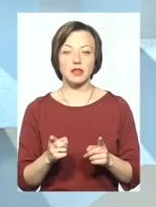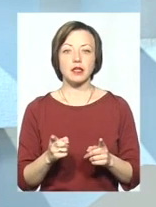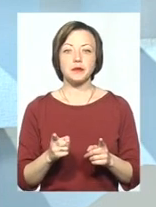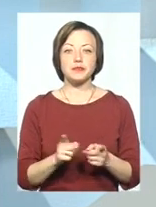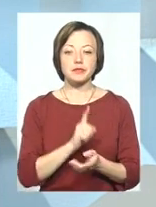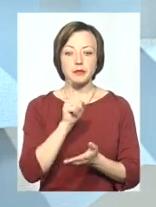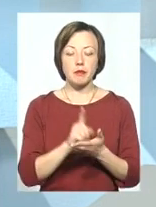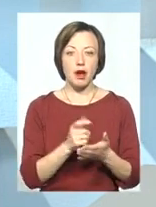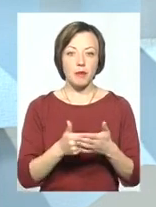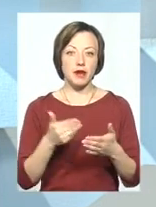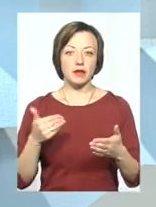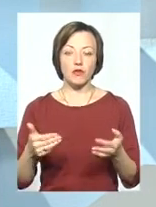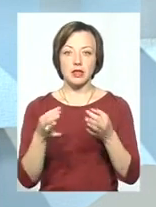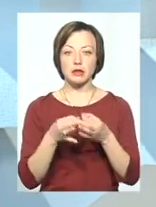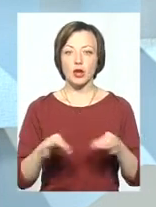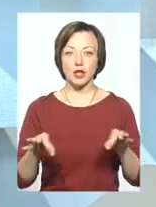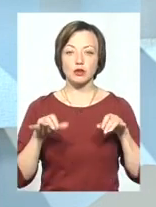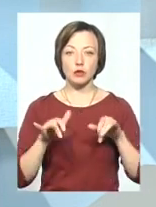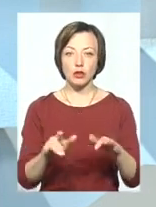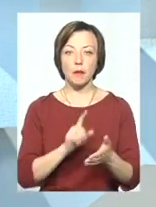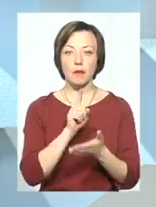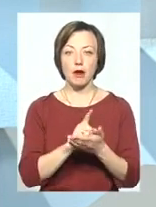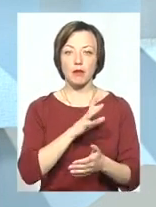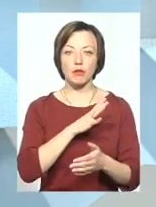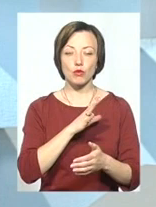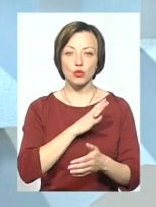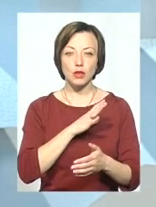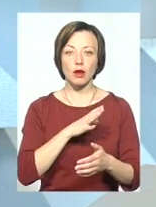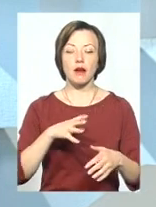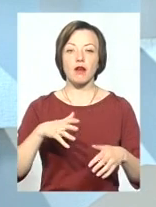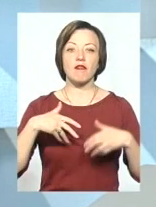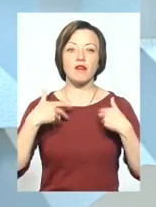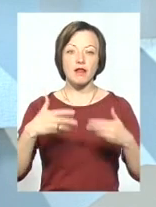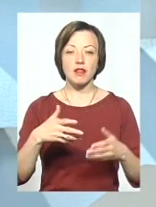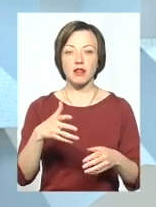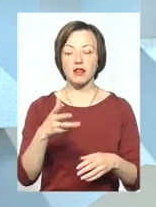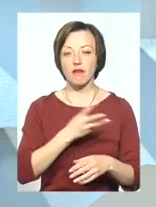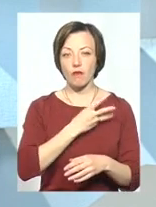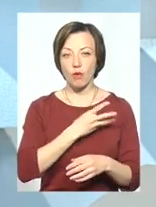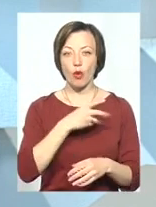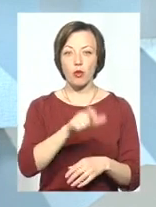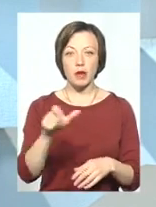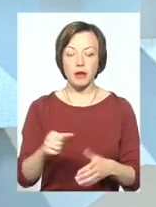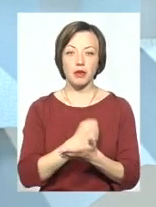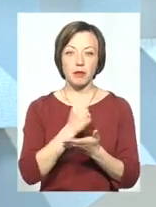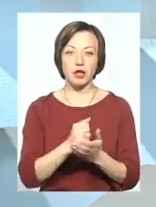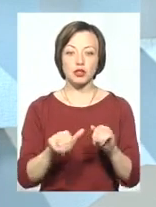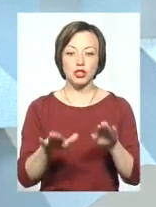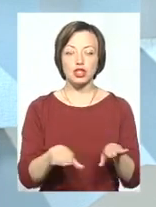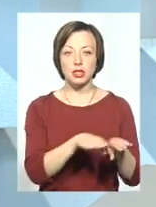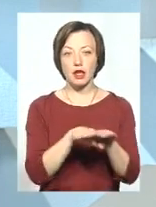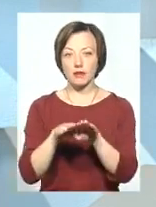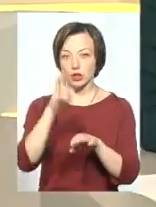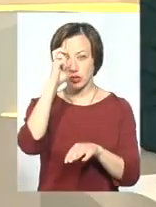мають передувати демократичні процеси, має бути волевиявлення громадян тільки після того прийматися рішення на рівні